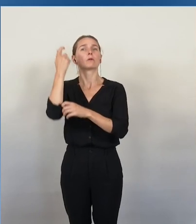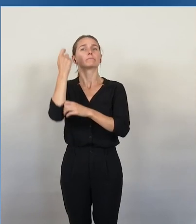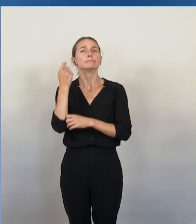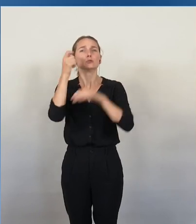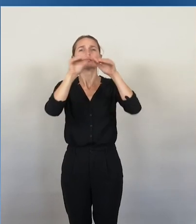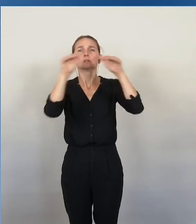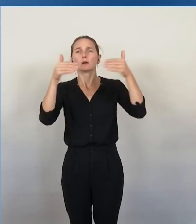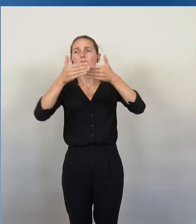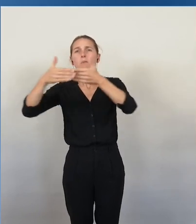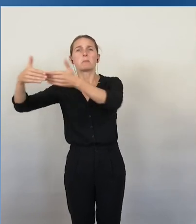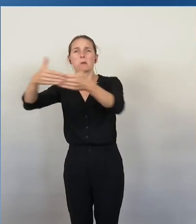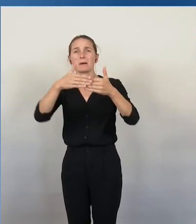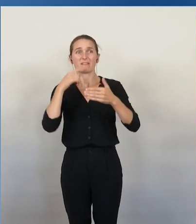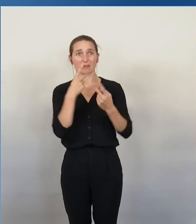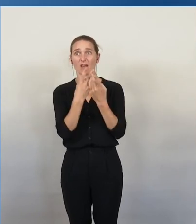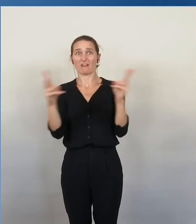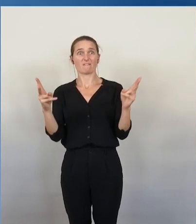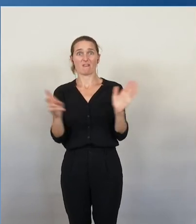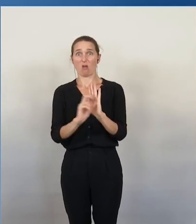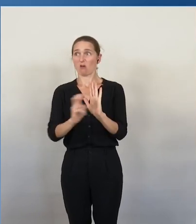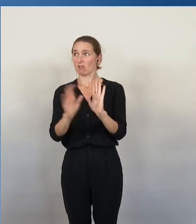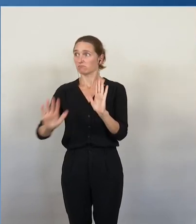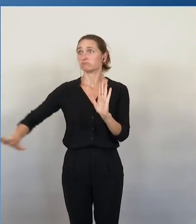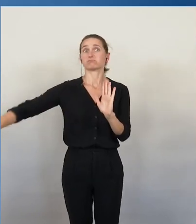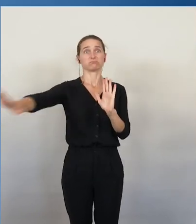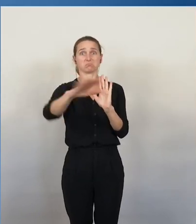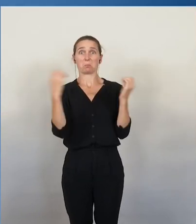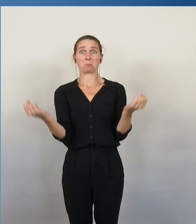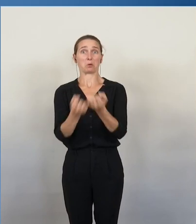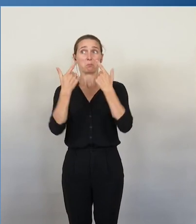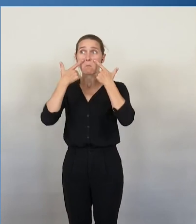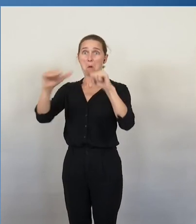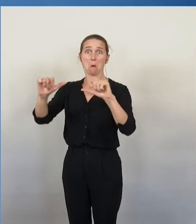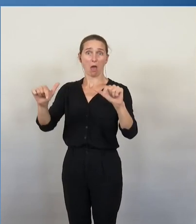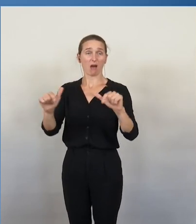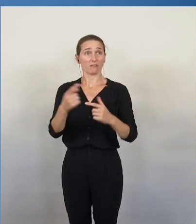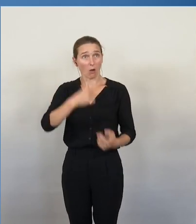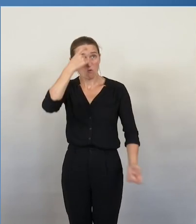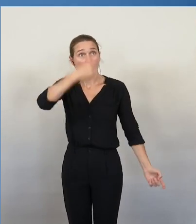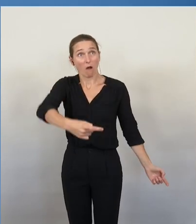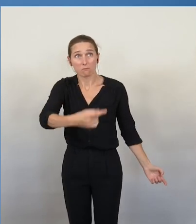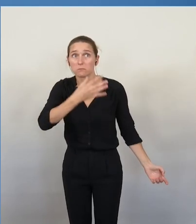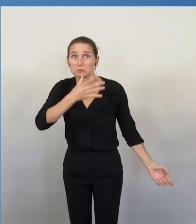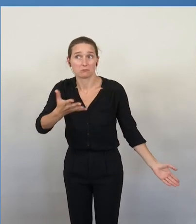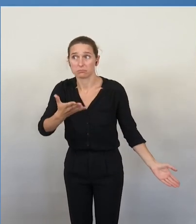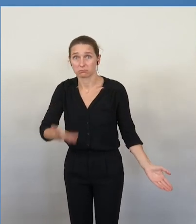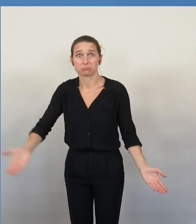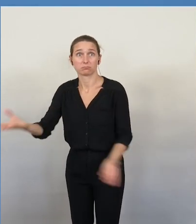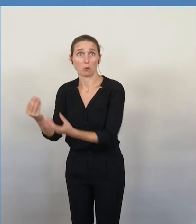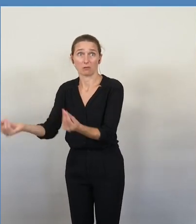plein Grenoble vous n'êtes pas crédible non plus les Grenoblois peuvent en attester je vous